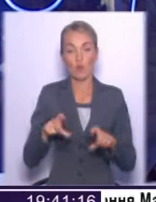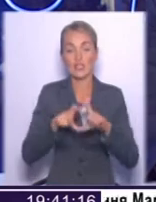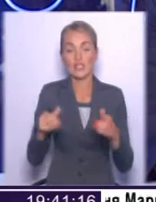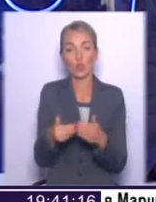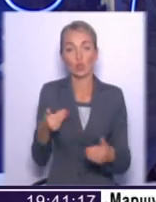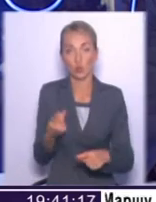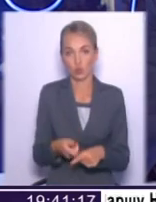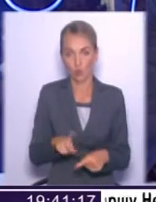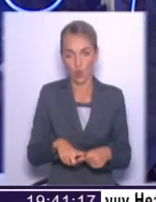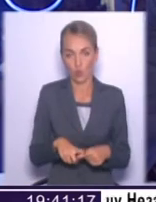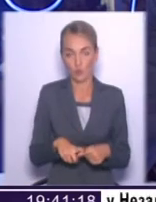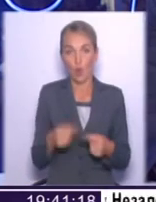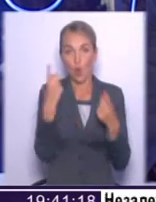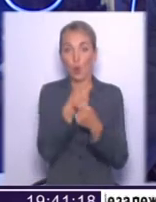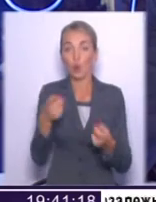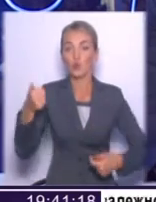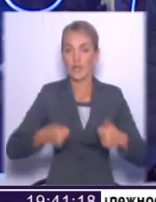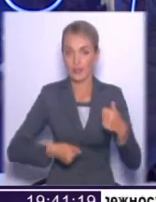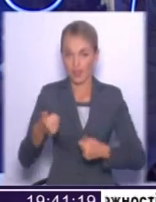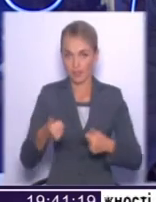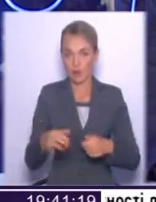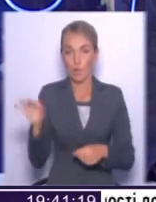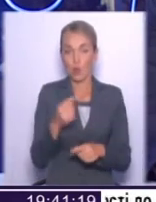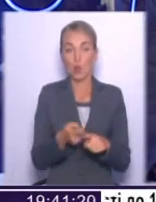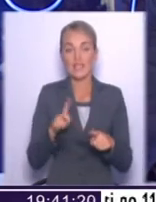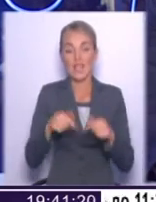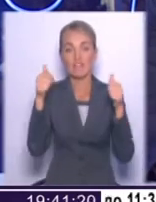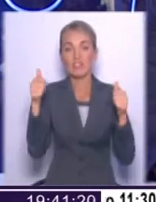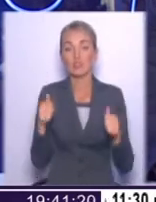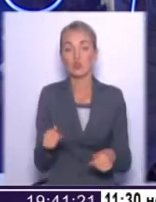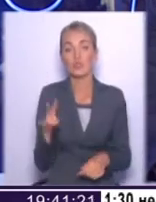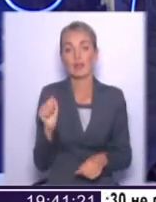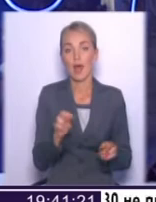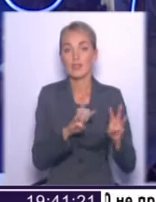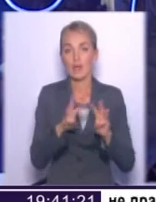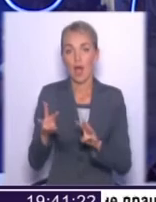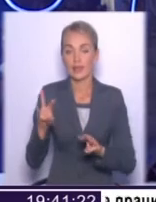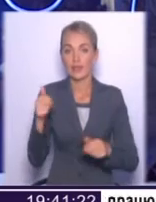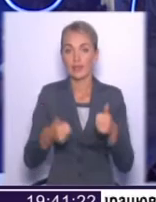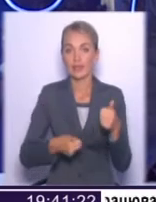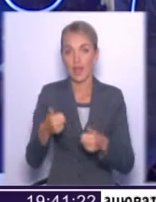цього? Оголошується тендер, про це вивішується на сайті